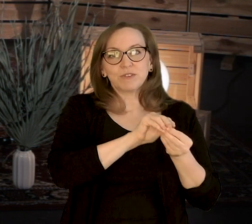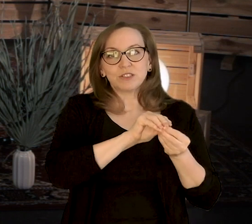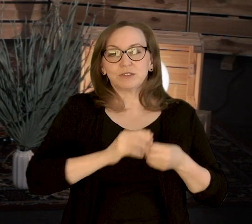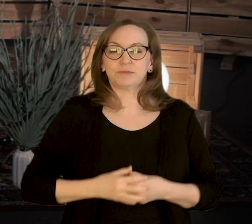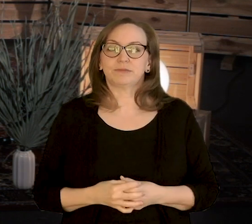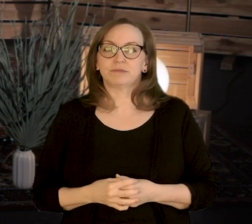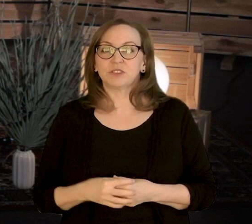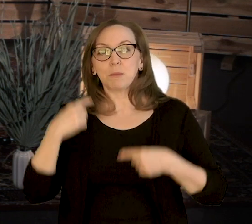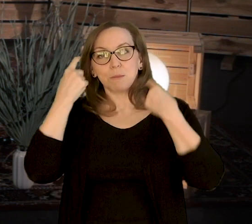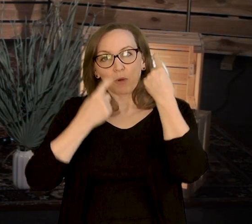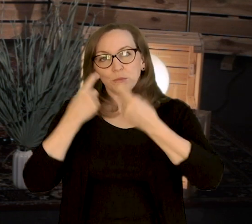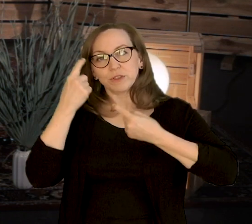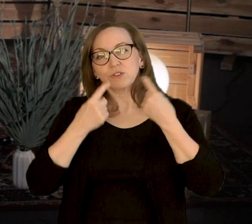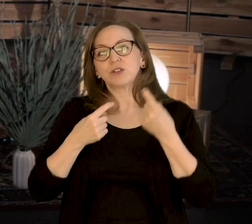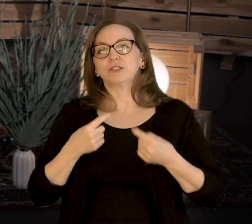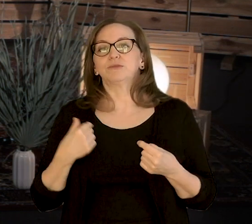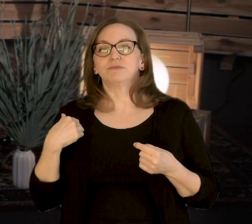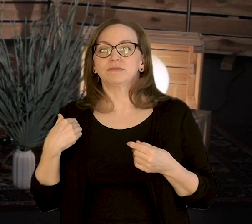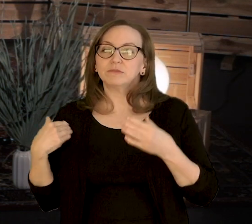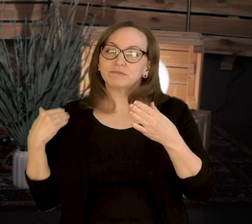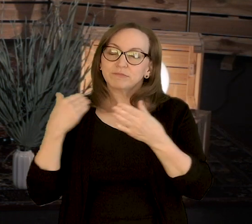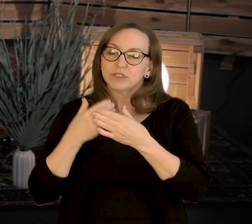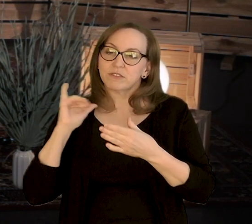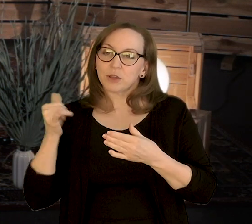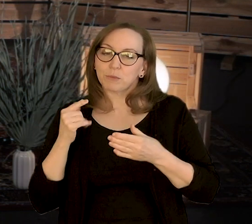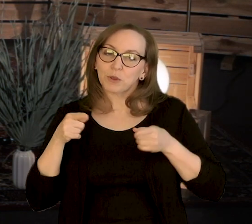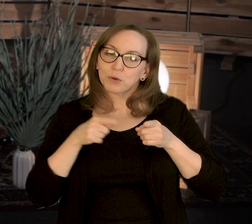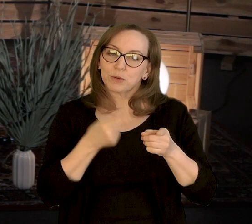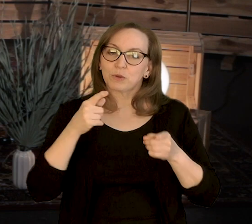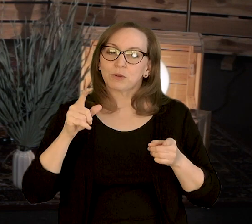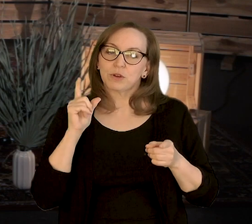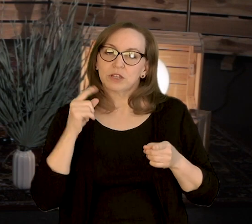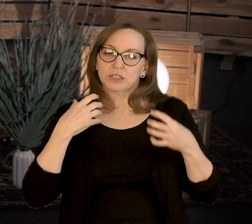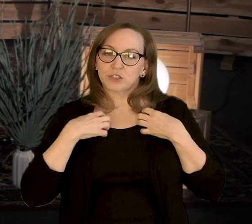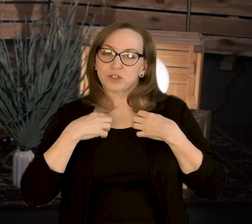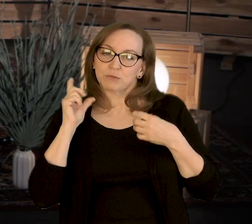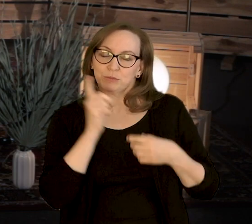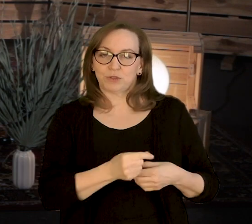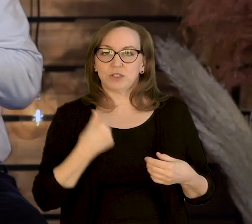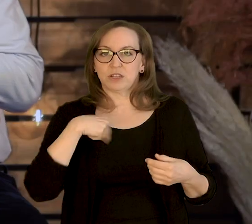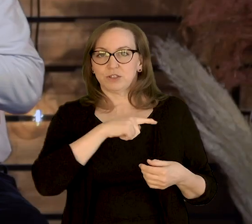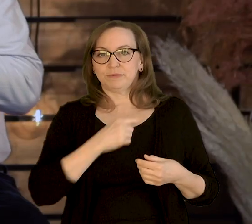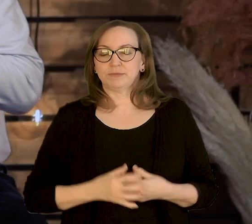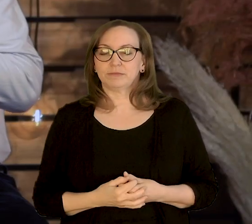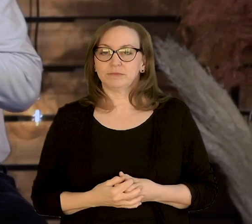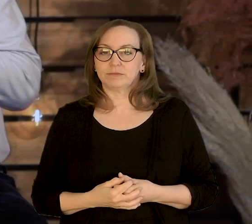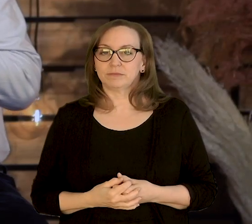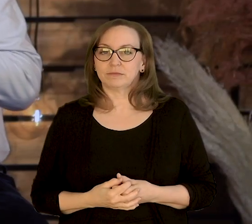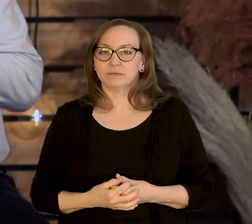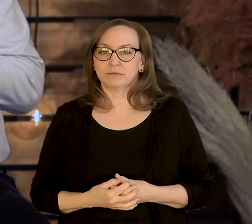pomyśleć o tym, dokąd zmierza nasze życie. W naszej historii widzimy